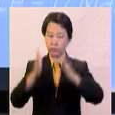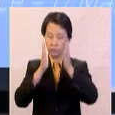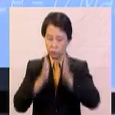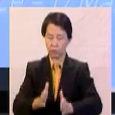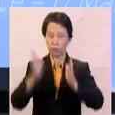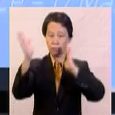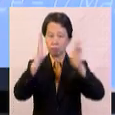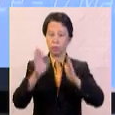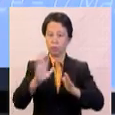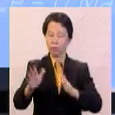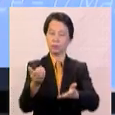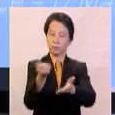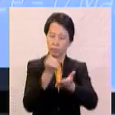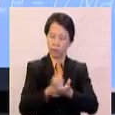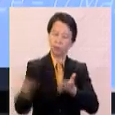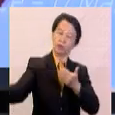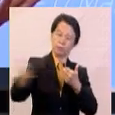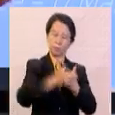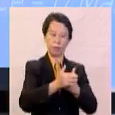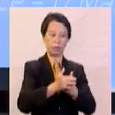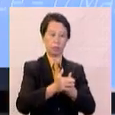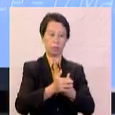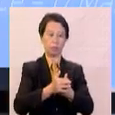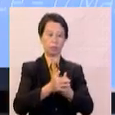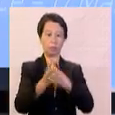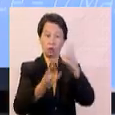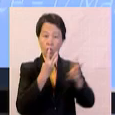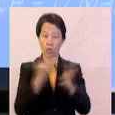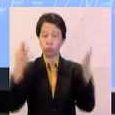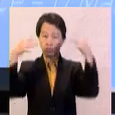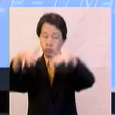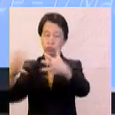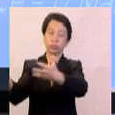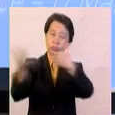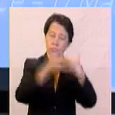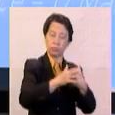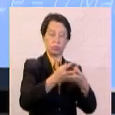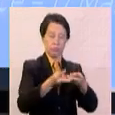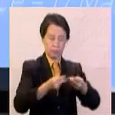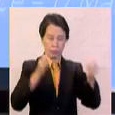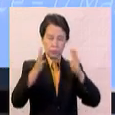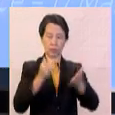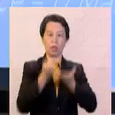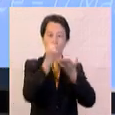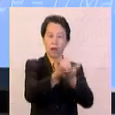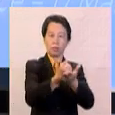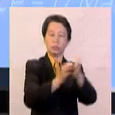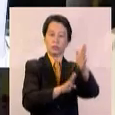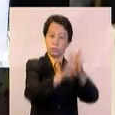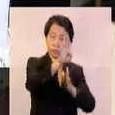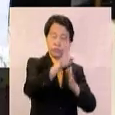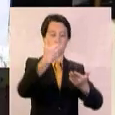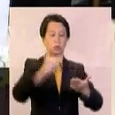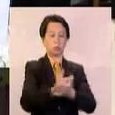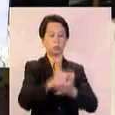Malaysian diaspora have come all over the world to actually help build a new Malaysia.